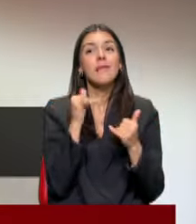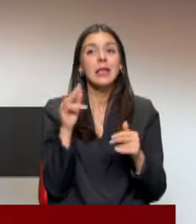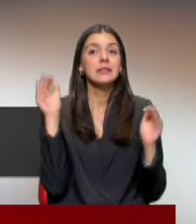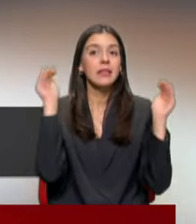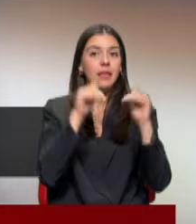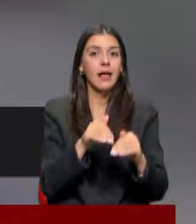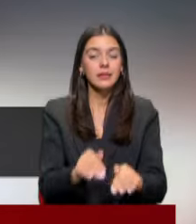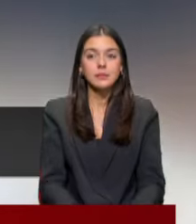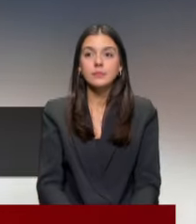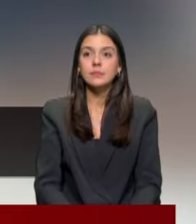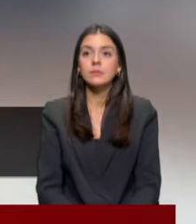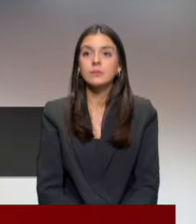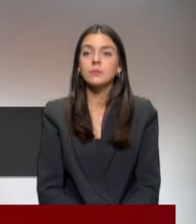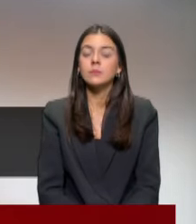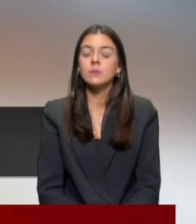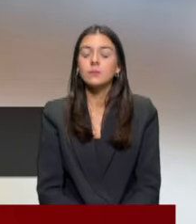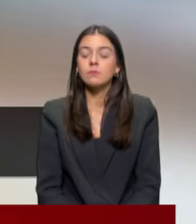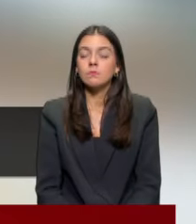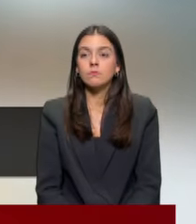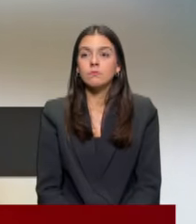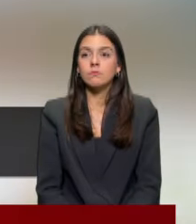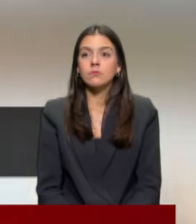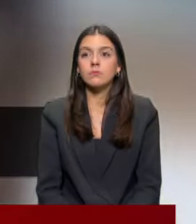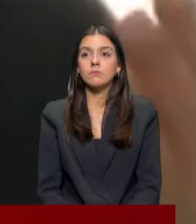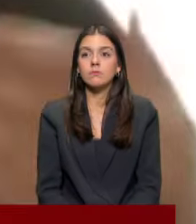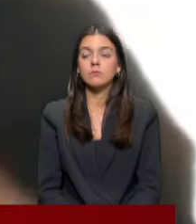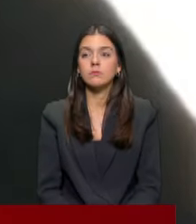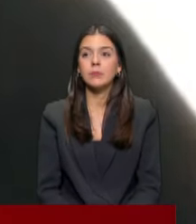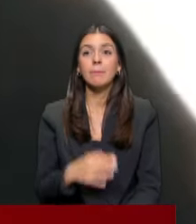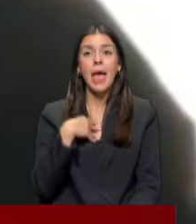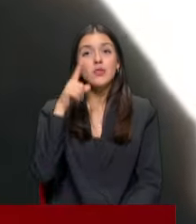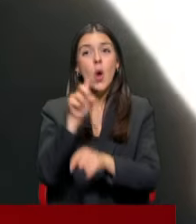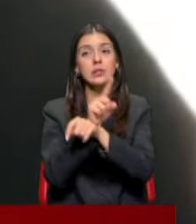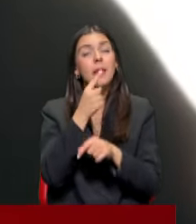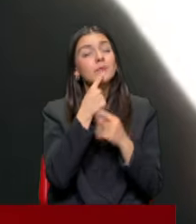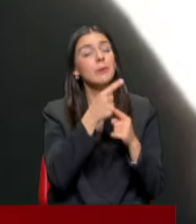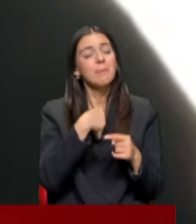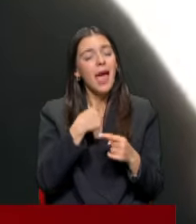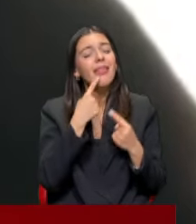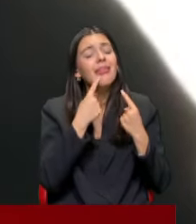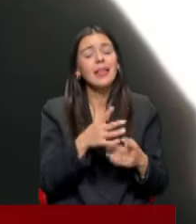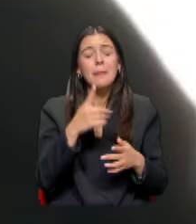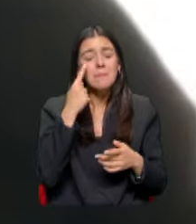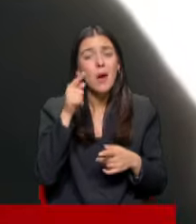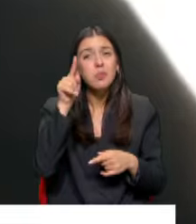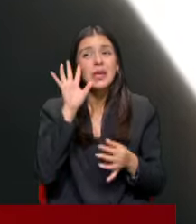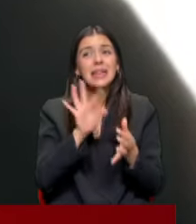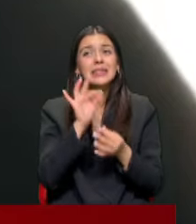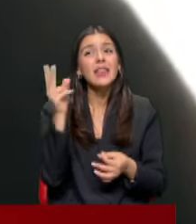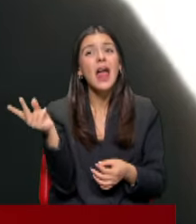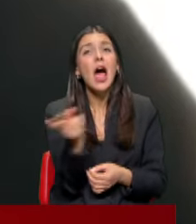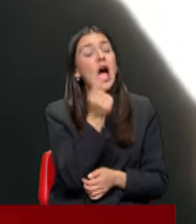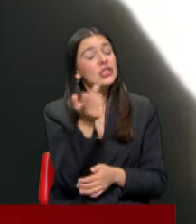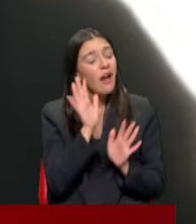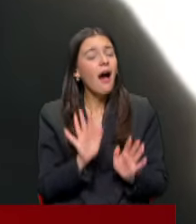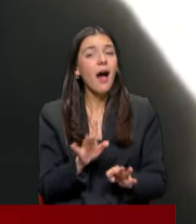gösterdi. Sadece Adana'nın firmaları yok, Türkiye'nin dört bir yanından firmalar var. Ben o zaman söyledim. Dedim ki bakın, bu insanlar firar